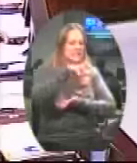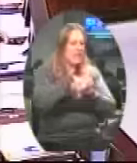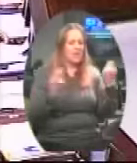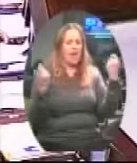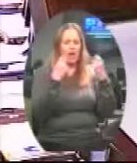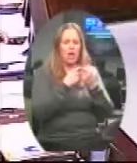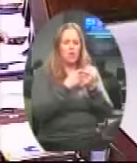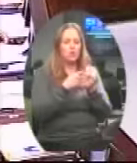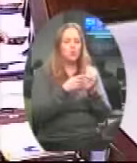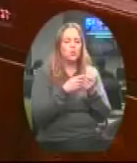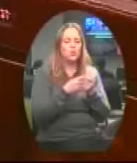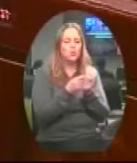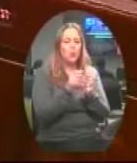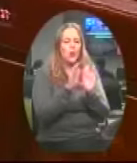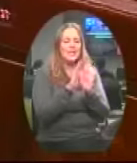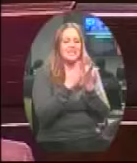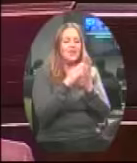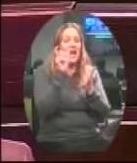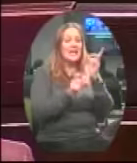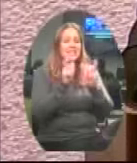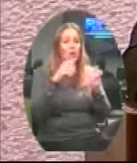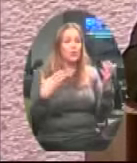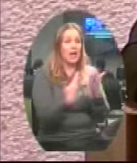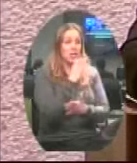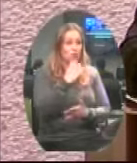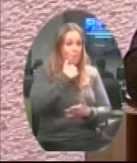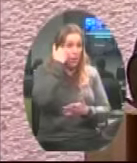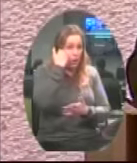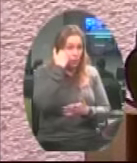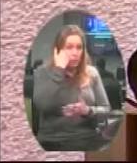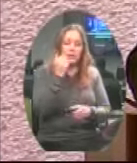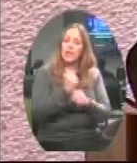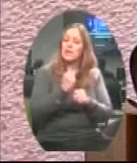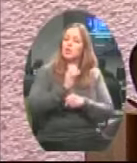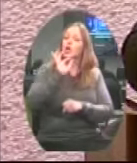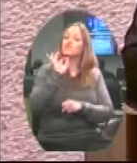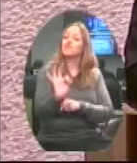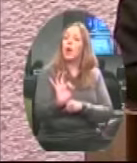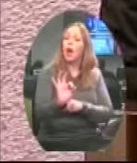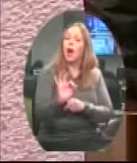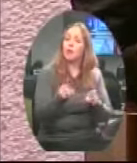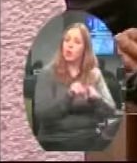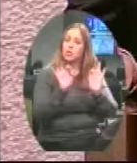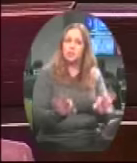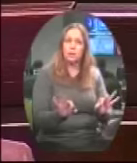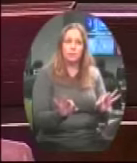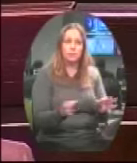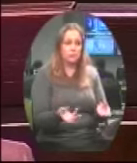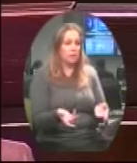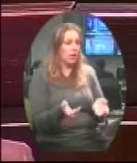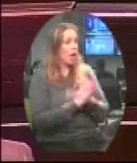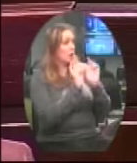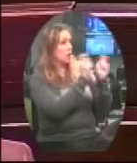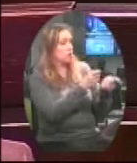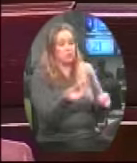של ספר האזרחות לבגרות מסרבת להירגע. תעשי את עבודתך כמו שצריך, תציגי. אבל זה לא הגיע. אז אולי